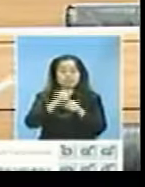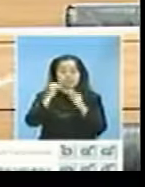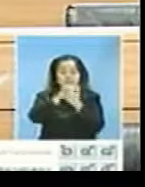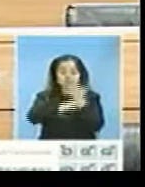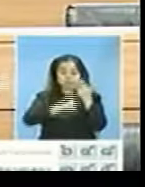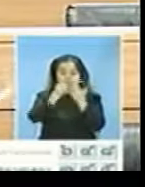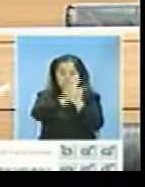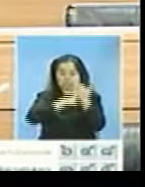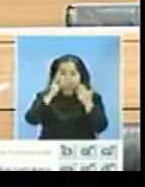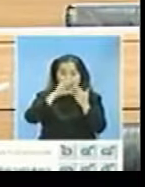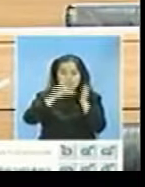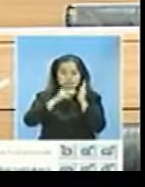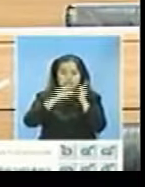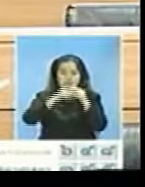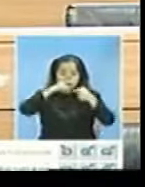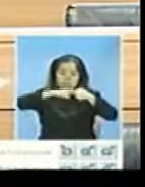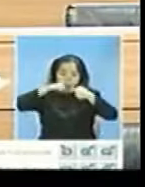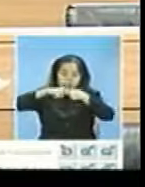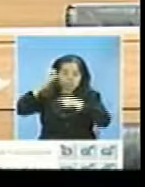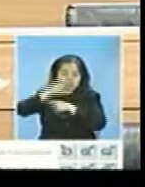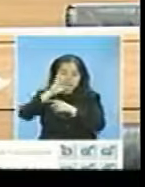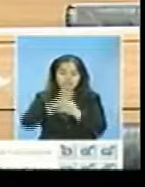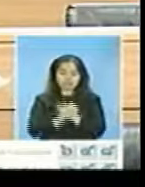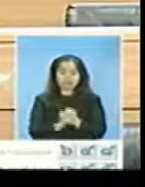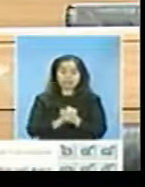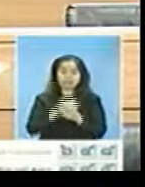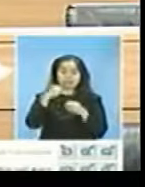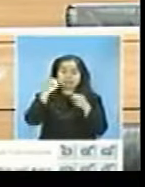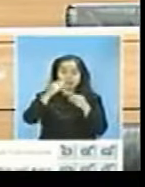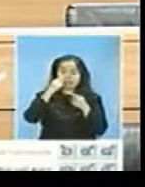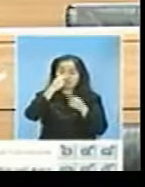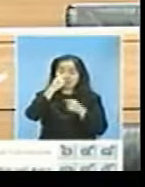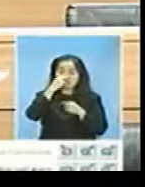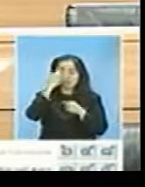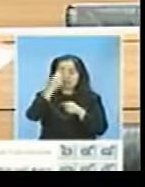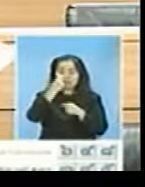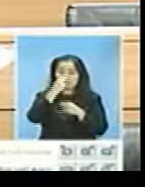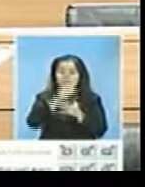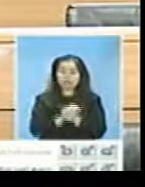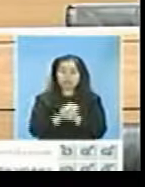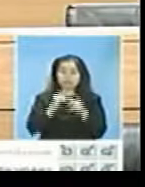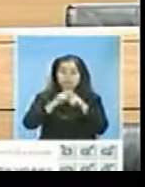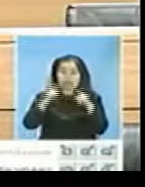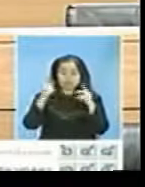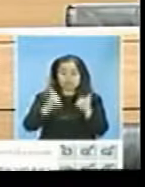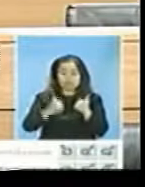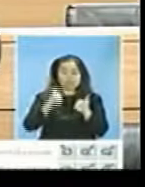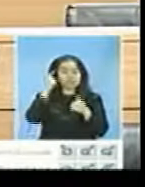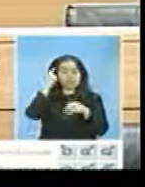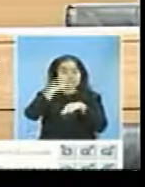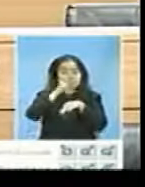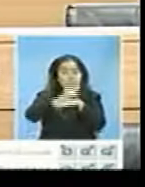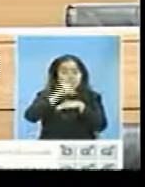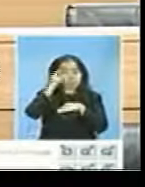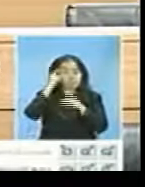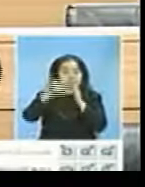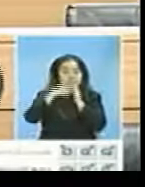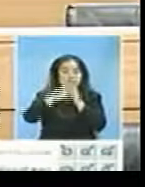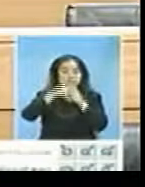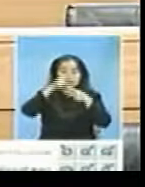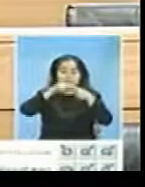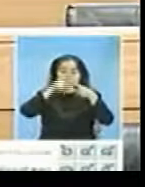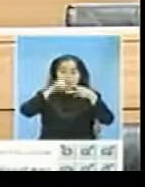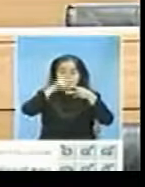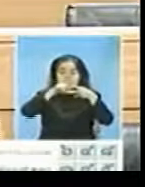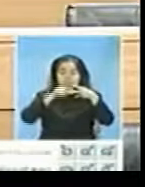นี่มันบล็อกแน่นอนมันเด็กๆแน่นอนรับรองคอยดูเด้อนะมาเนี่ยแต่ว่าในที่สุดท่านประธานครับด้วยเหตุผล2ข้อนี้นะ